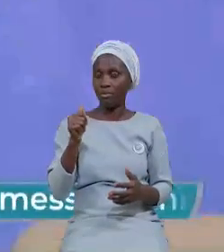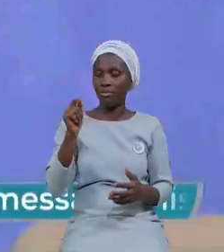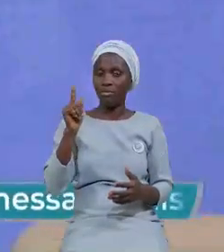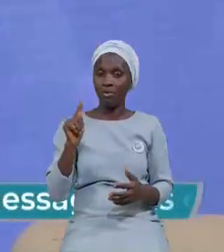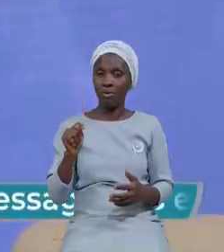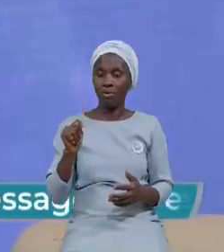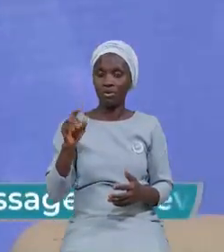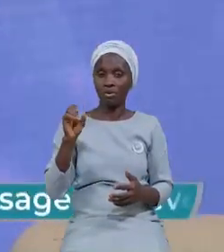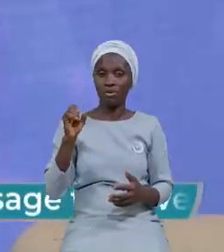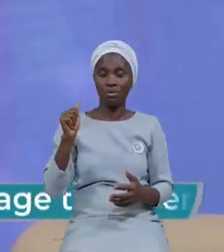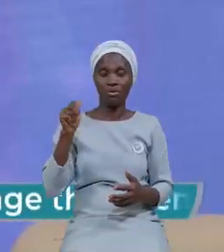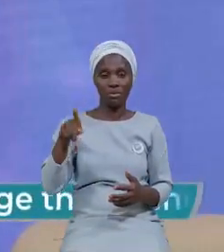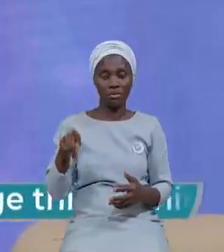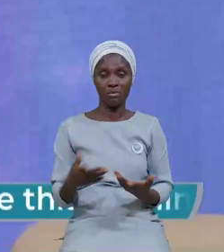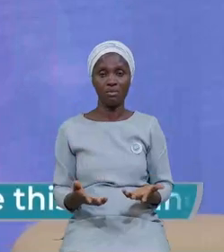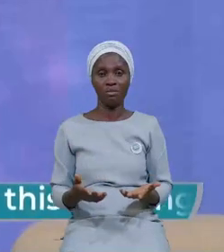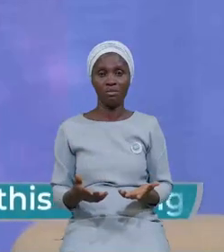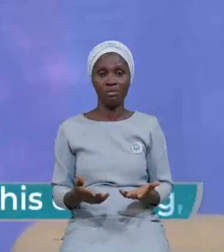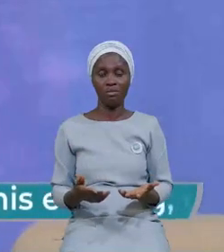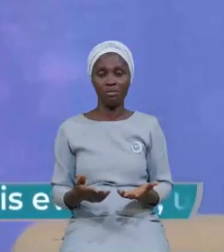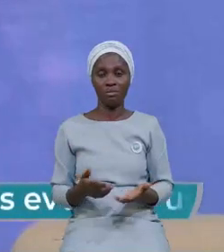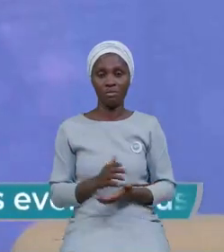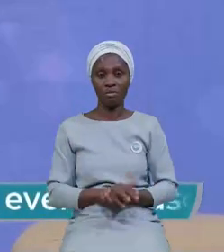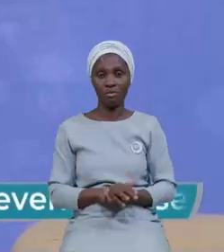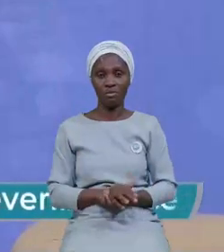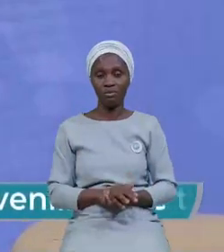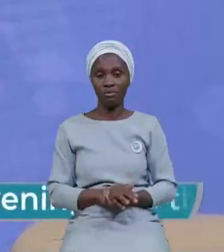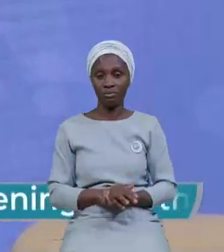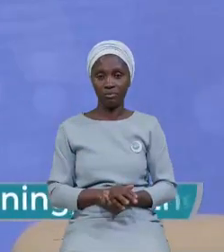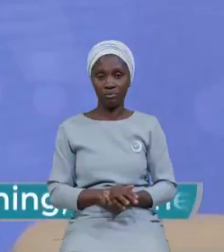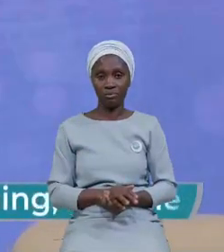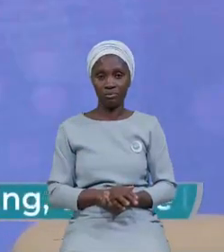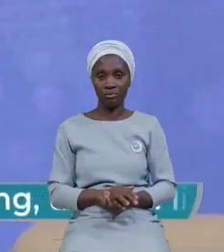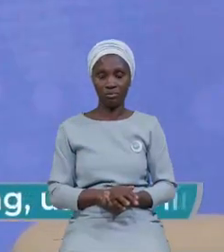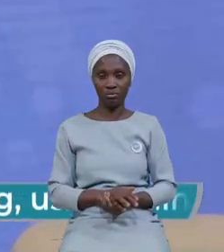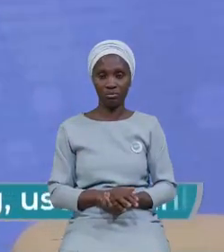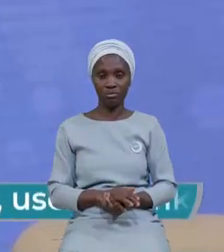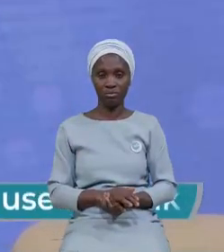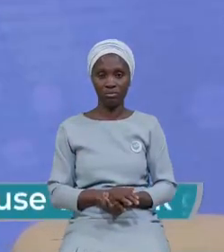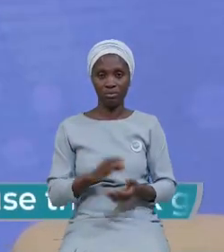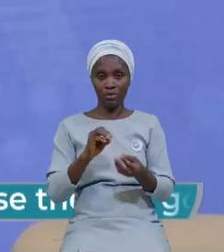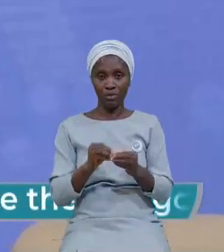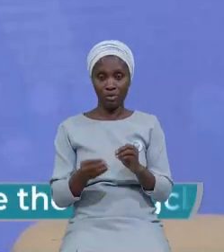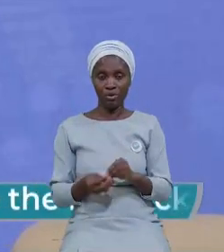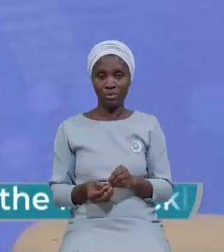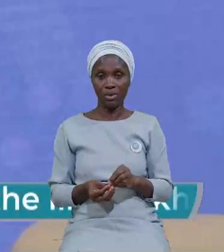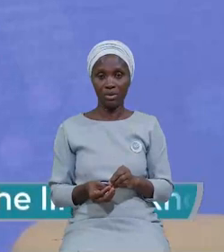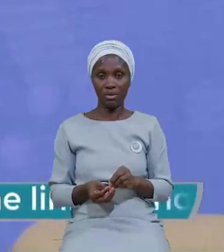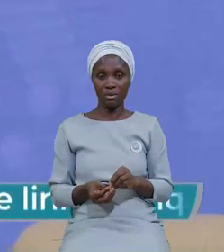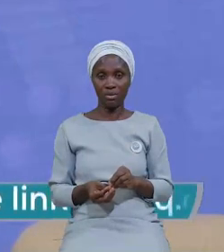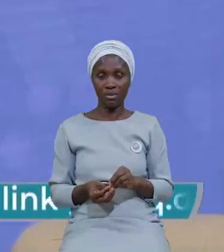WhatsApp et vous pourrez nous contacter les numéros qui vous sont communiqués à la